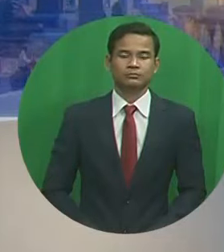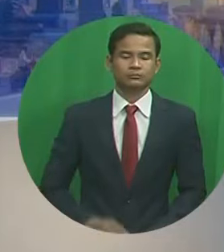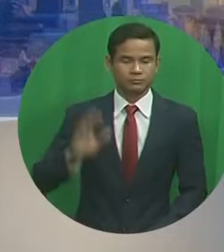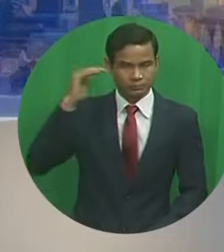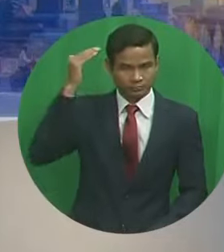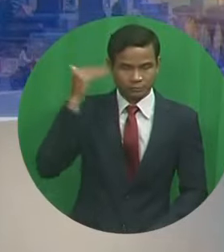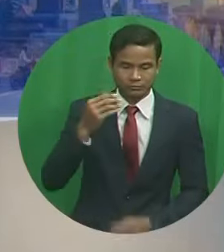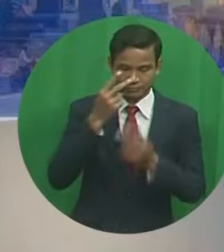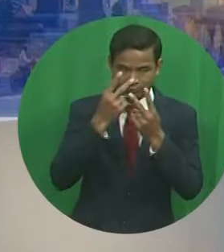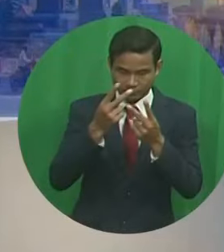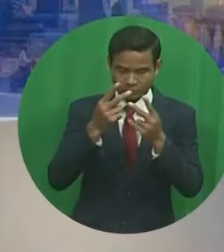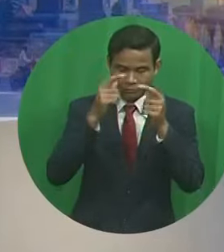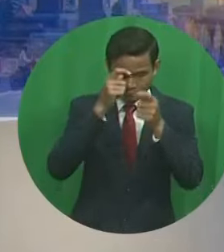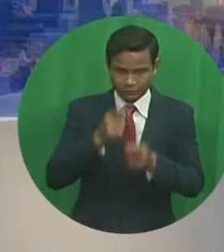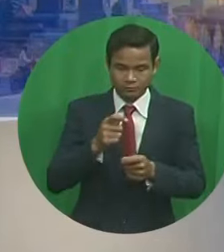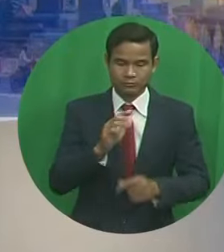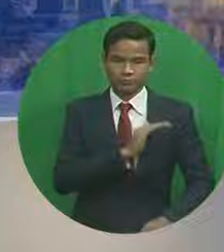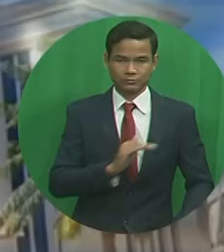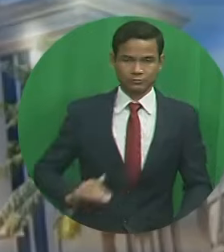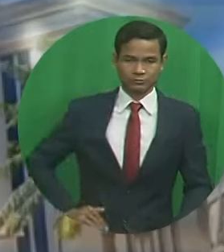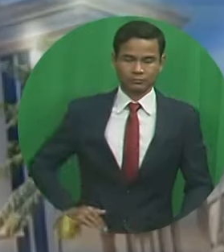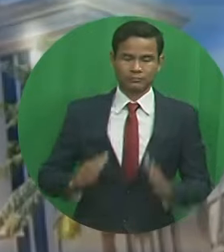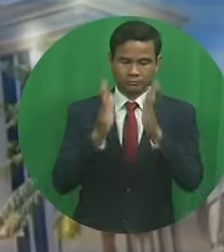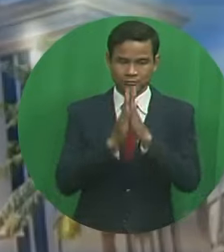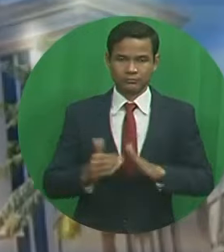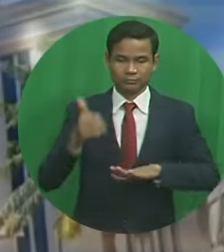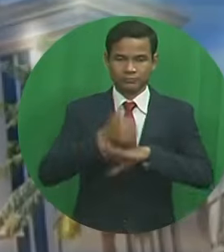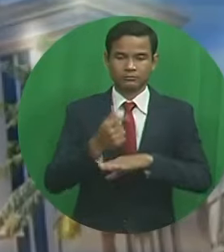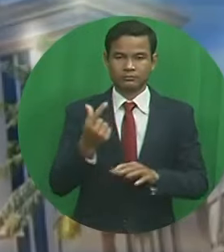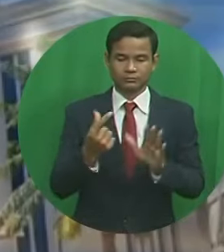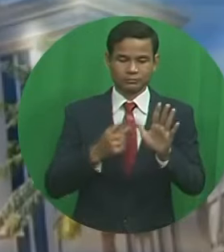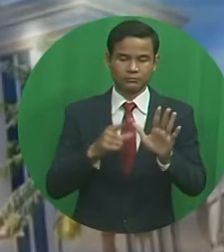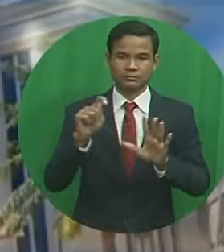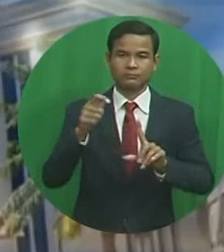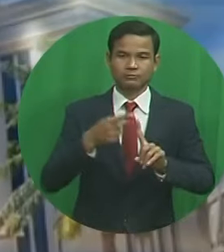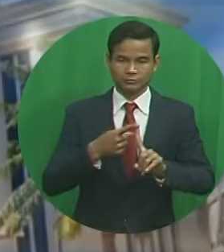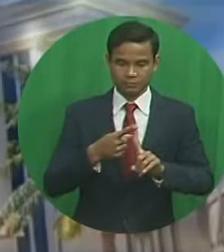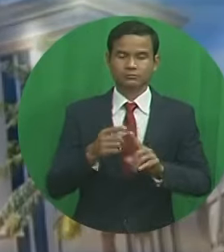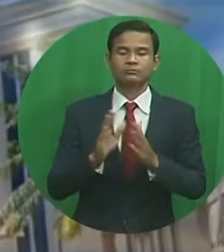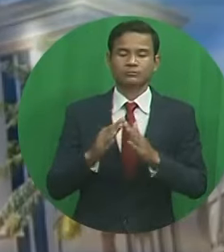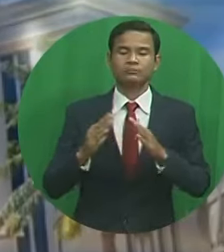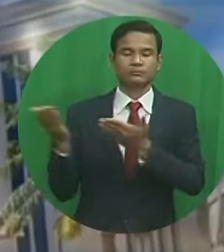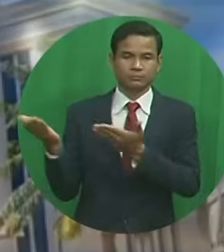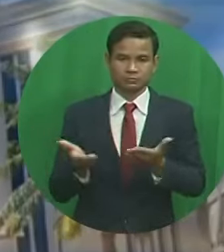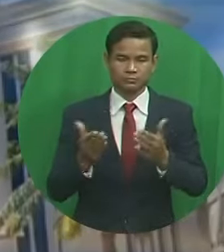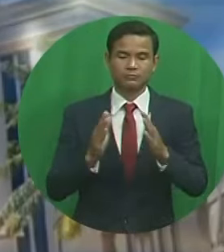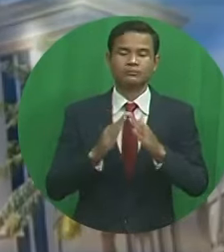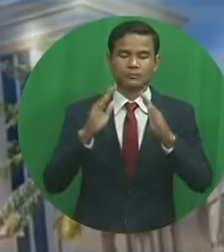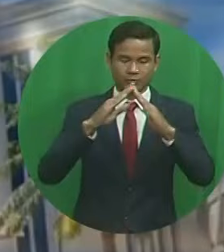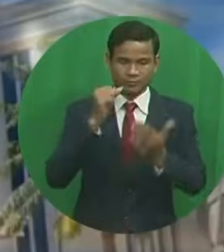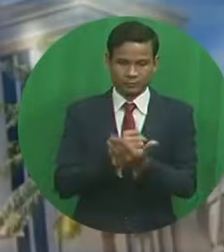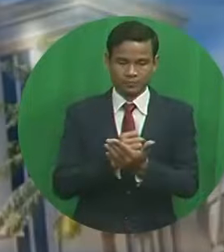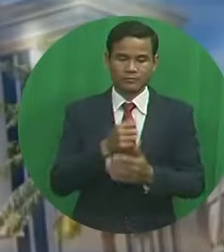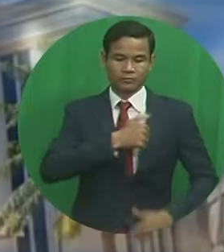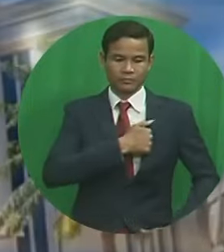រទស្សនិកជនជាទីគោរពសម្ដេចមហារដ្ឋសភាធិការអធិបតីខុនសូដារីអនុញ្ញាតឲ្យឯកអគ្គរដ្ឋទូតកាណាដាប្រចាំកម្ពុ